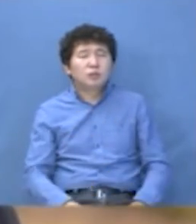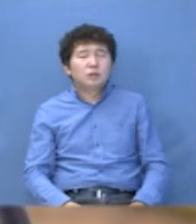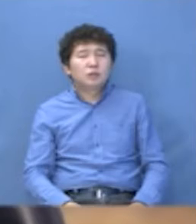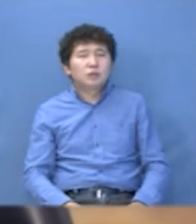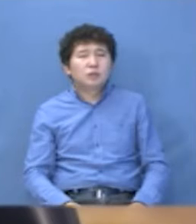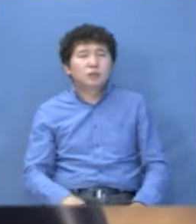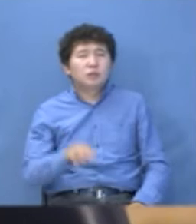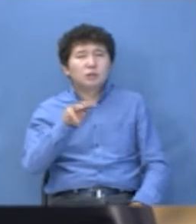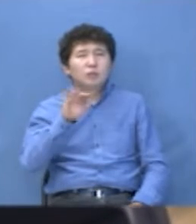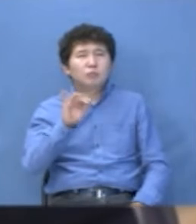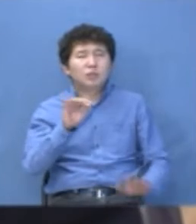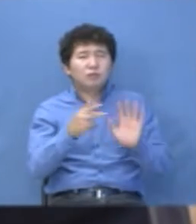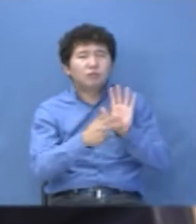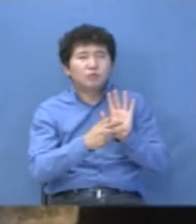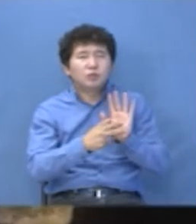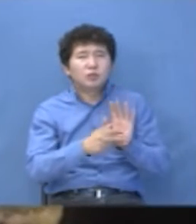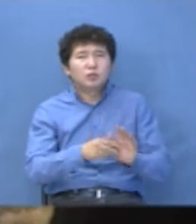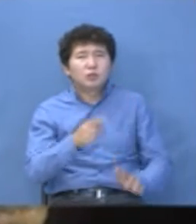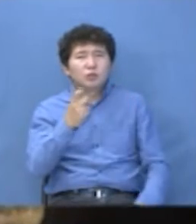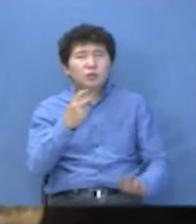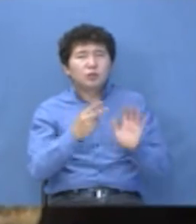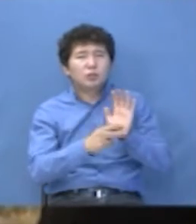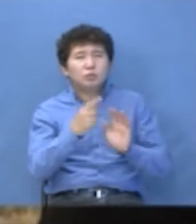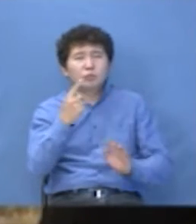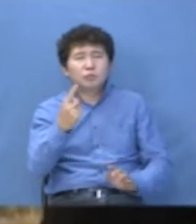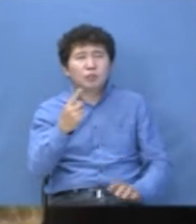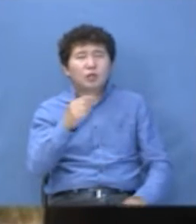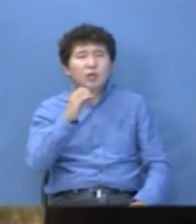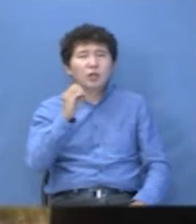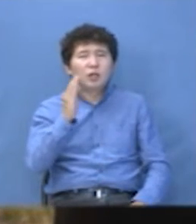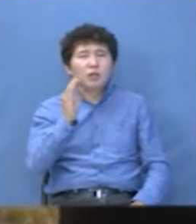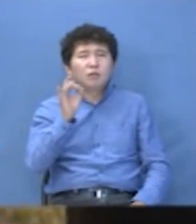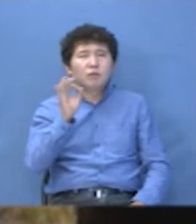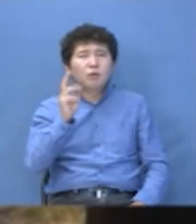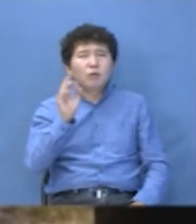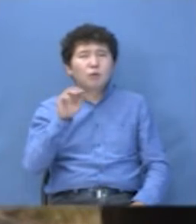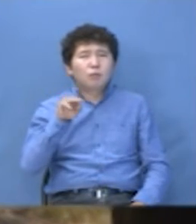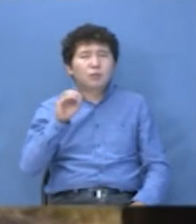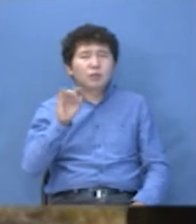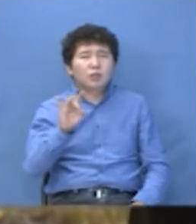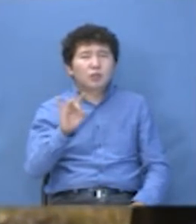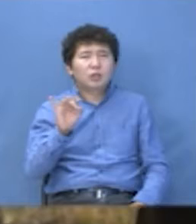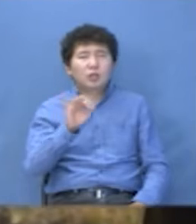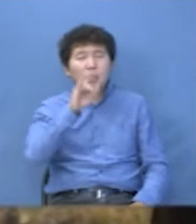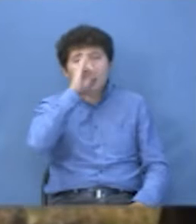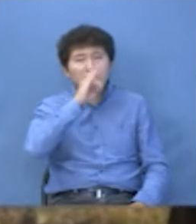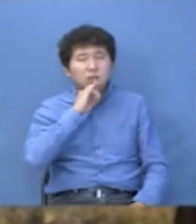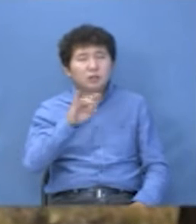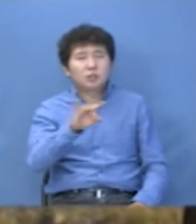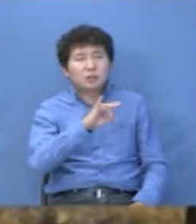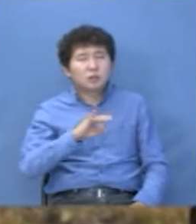Республикасы төтенше жағдайлар министрлігі Ми-171 және Еврокоптер, Қазавиа құтқару сондай-ақ Қазақстан Республикасы